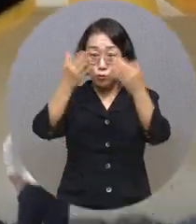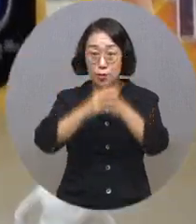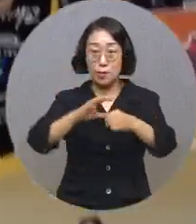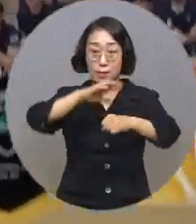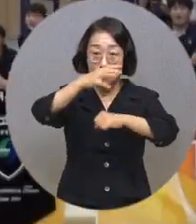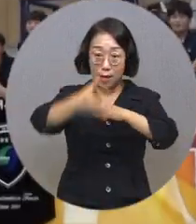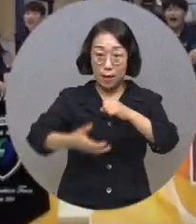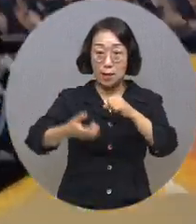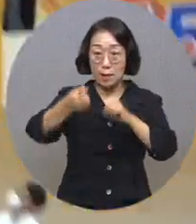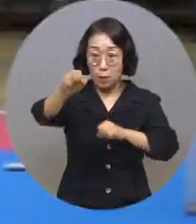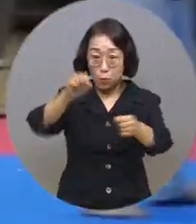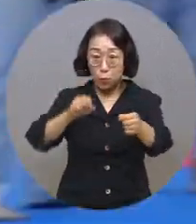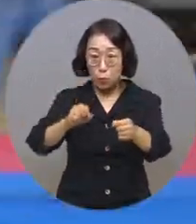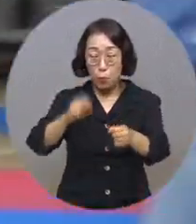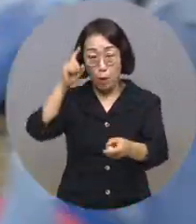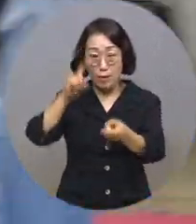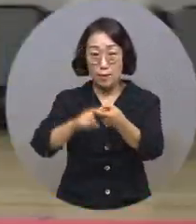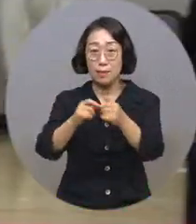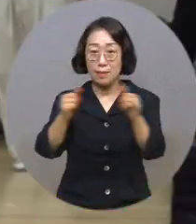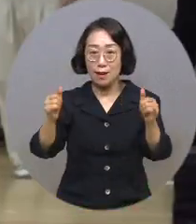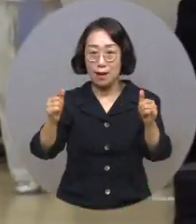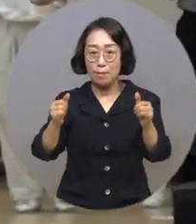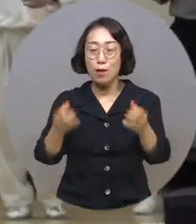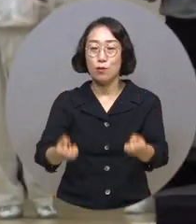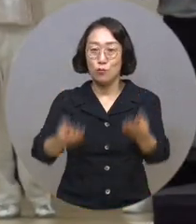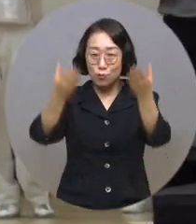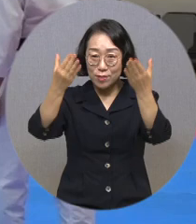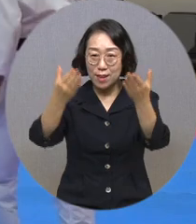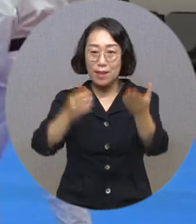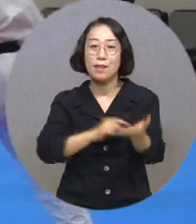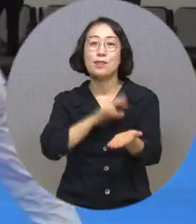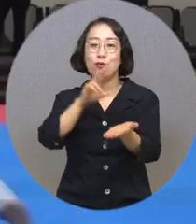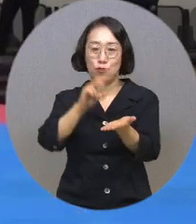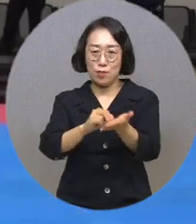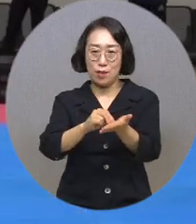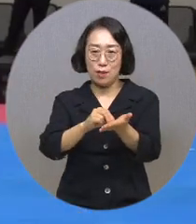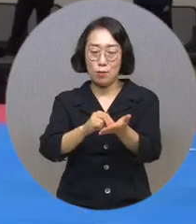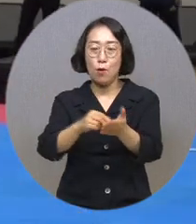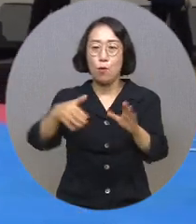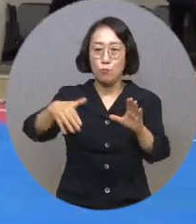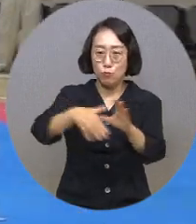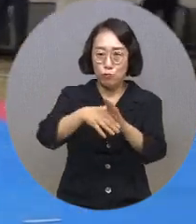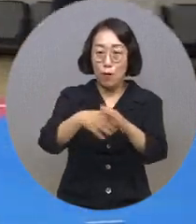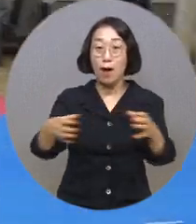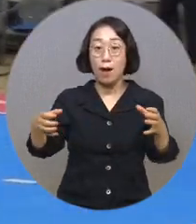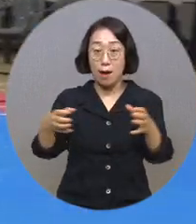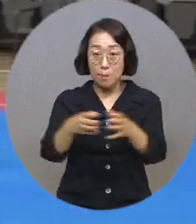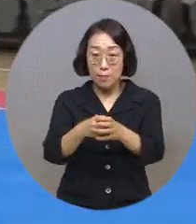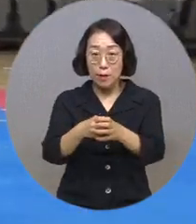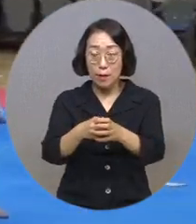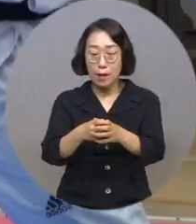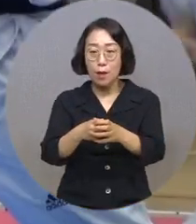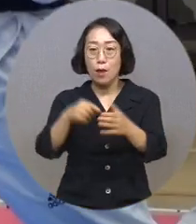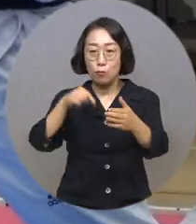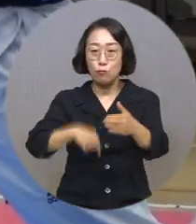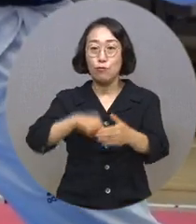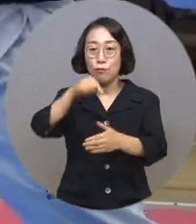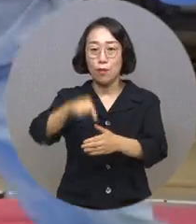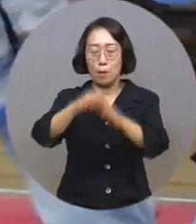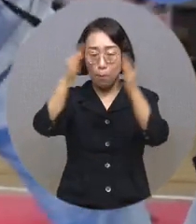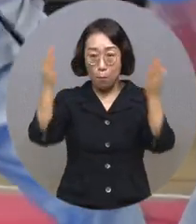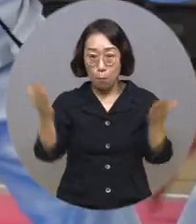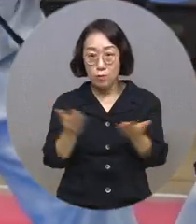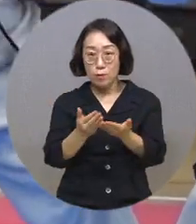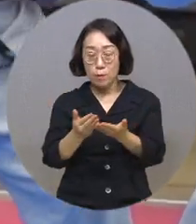세계 태권도인이 하나 되는 엑스포라는 슬로건으로 태권도와 문화를 접목시켜 국내외적으로 많은